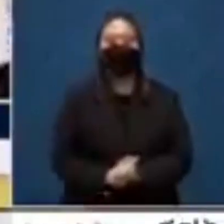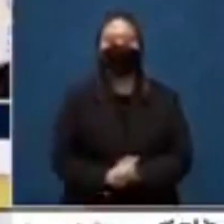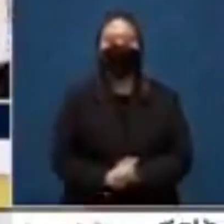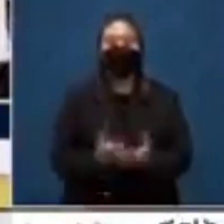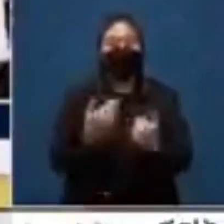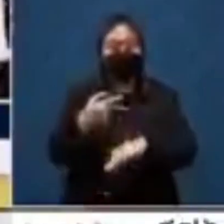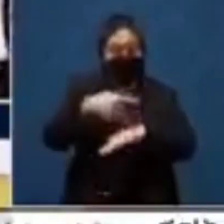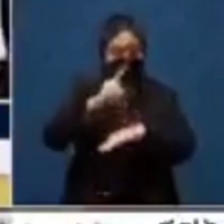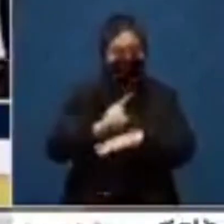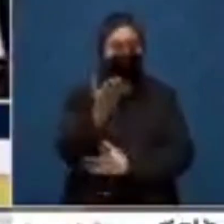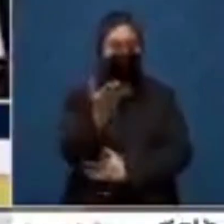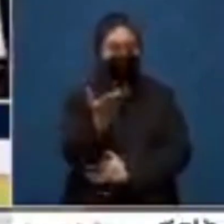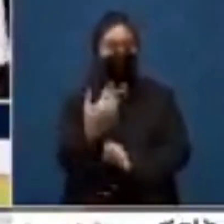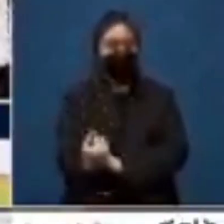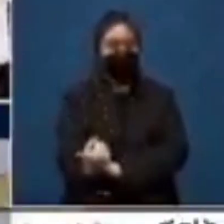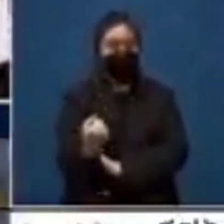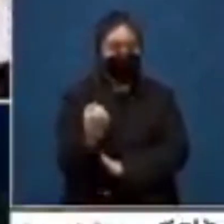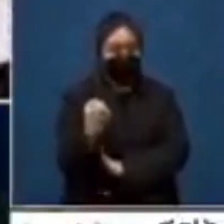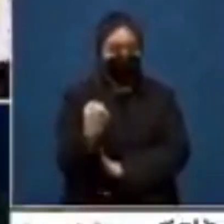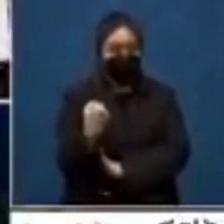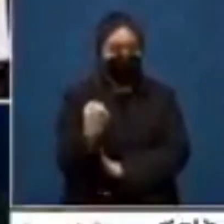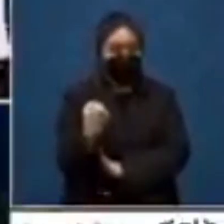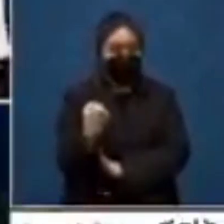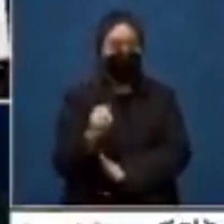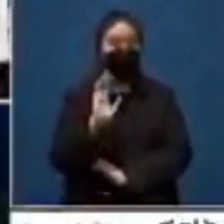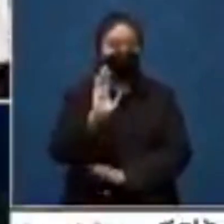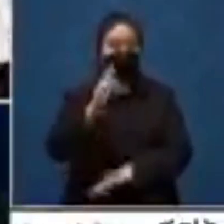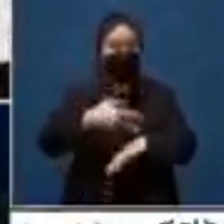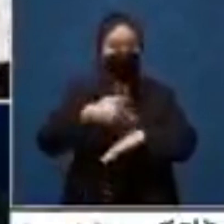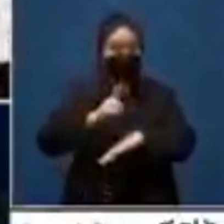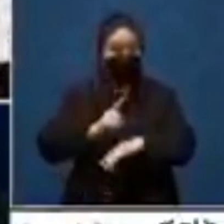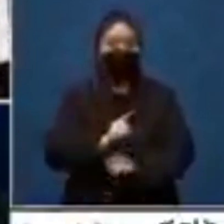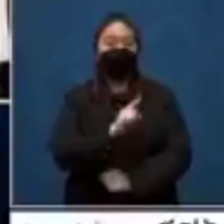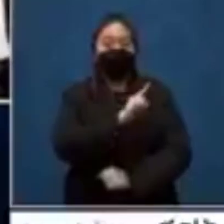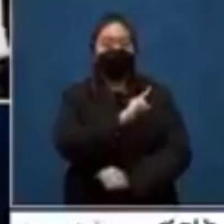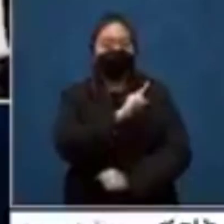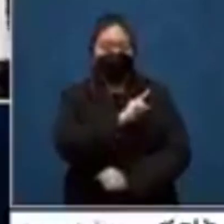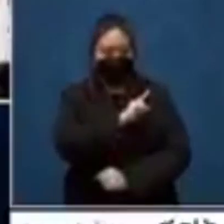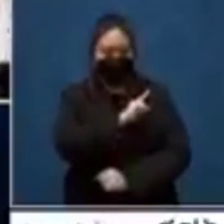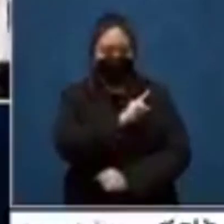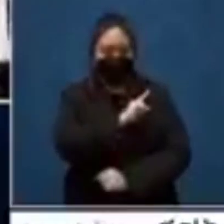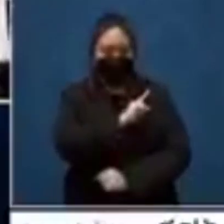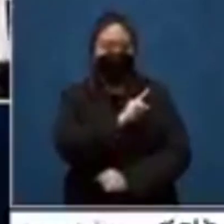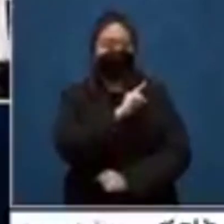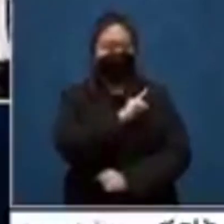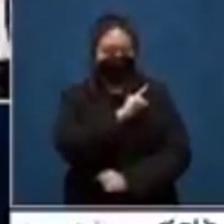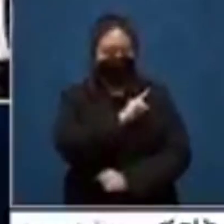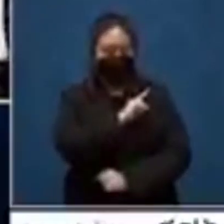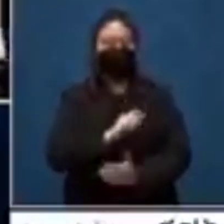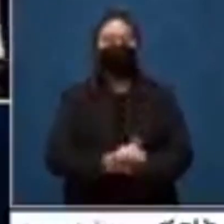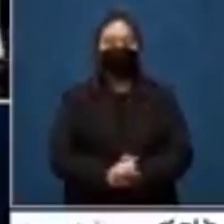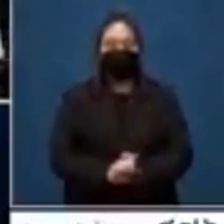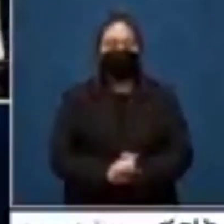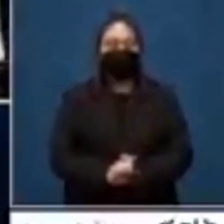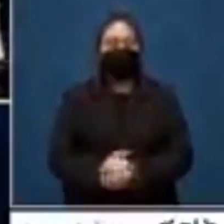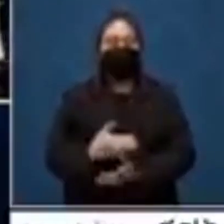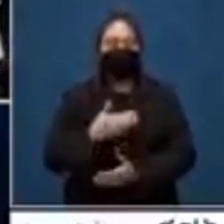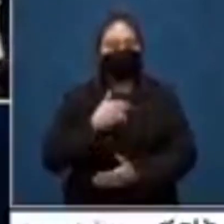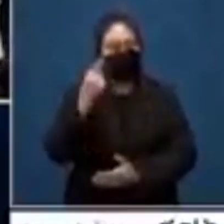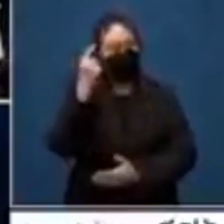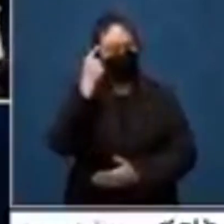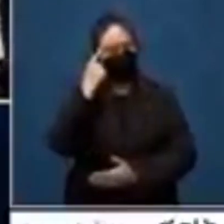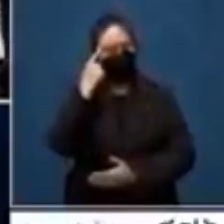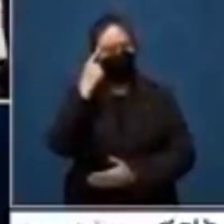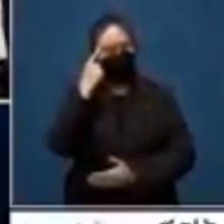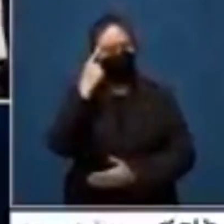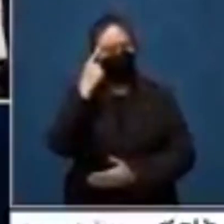านาจและเมื่อท่านประธานใช้อํานาจท่านประธานมีหน้าที่นะครับและมีความรับผิดชอบที่ตามมาผมมีคิดว่าไม่มีความจําเป็นครับ